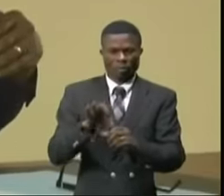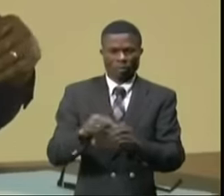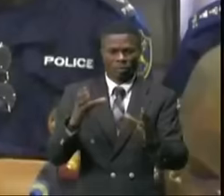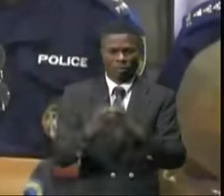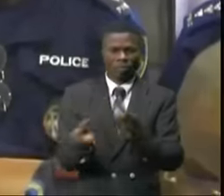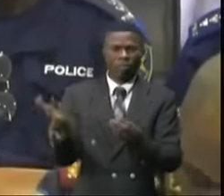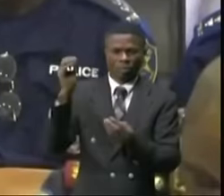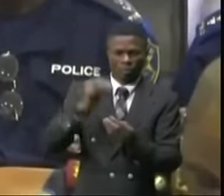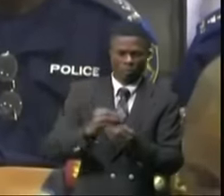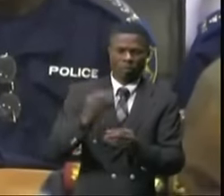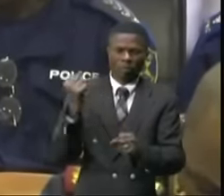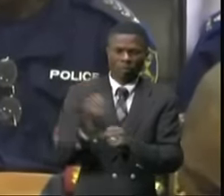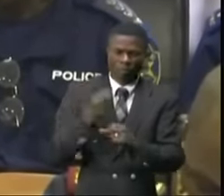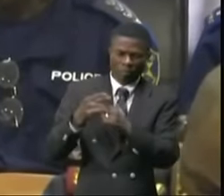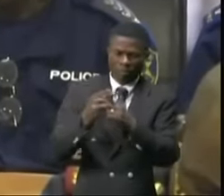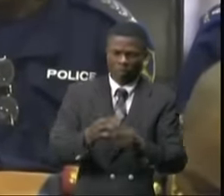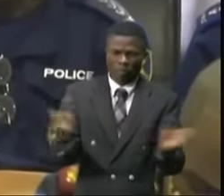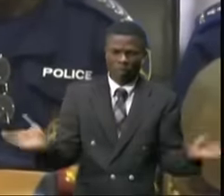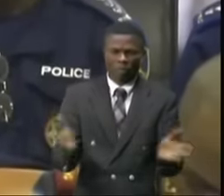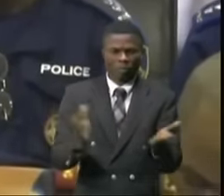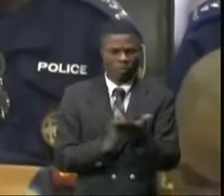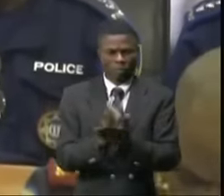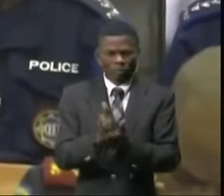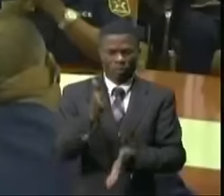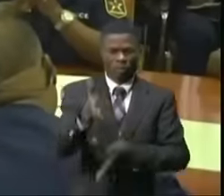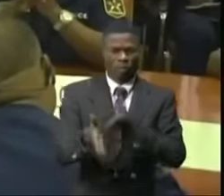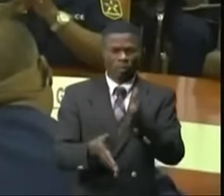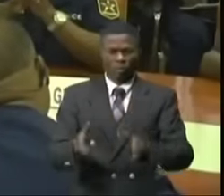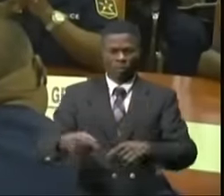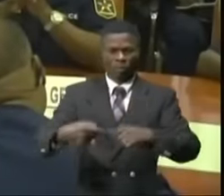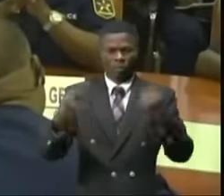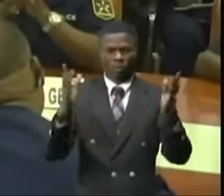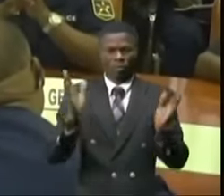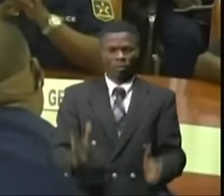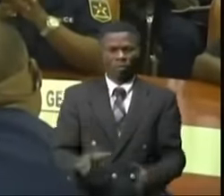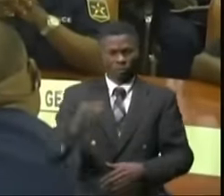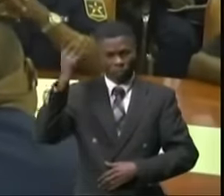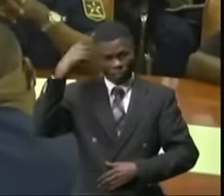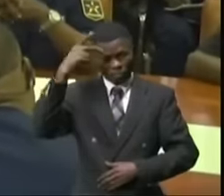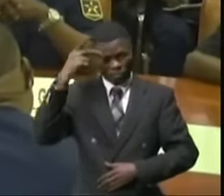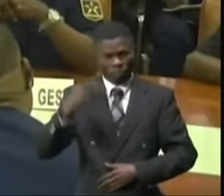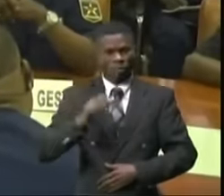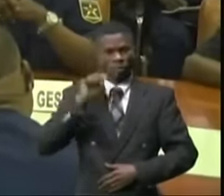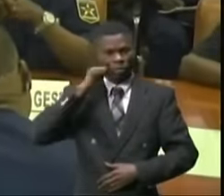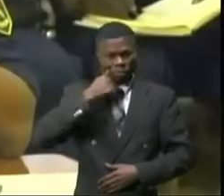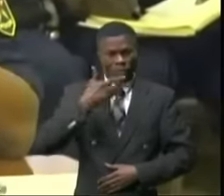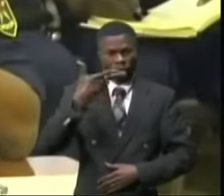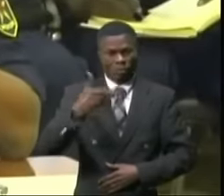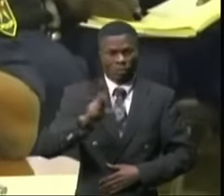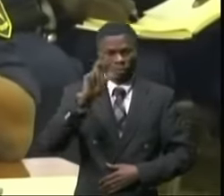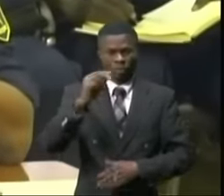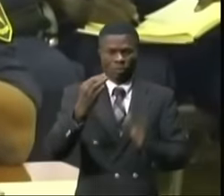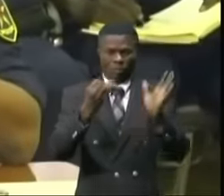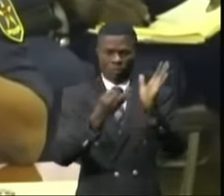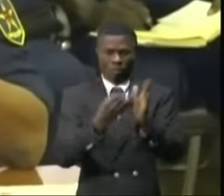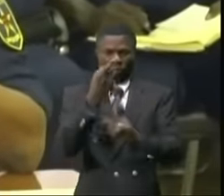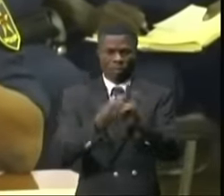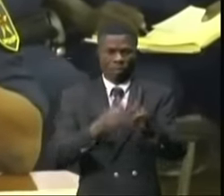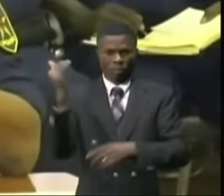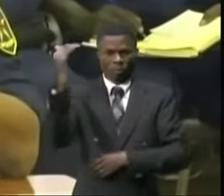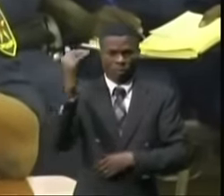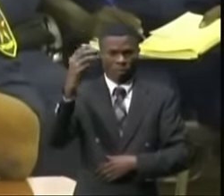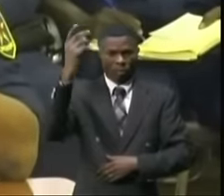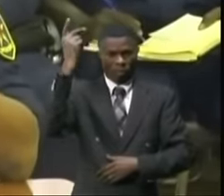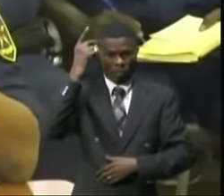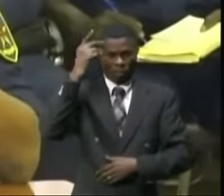dose augmentée pour un bon encadrement marche de l'opposition politique prévue pour ce mercredi 27 décembre 2023 dans la